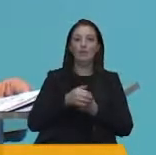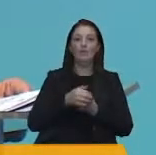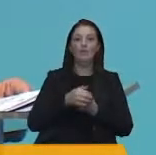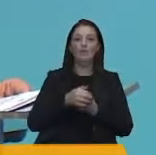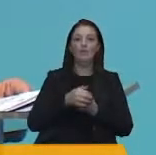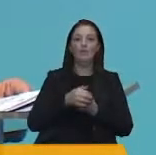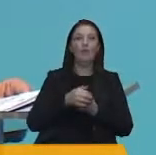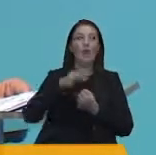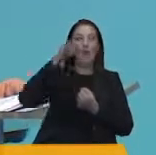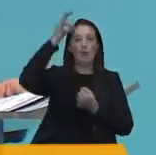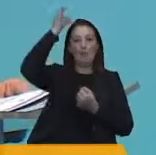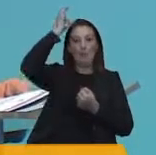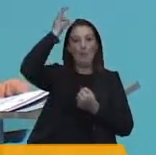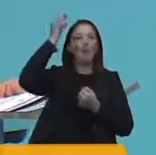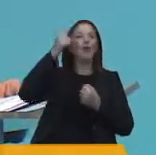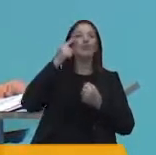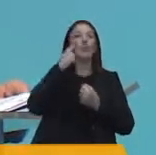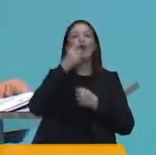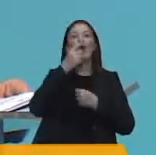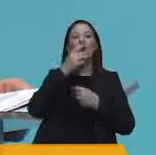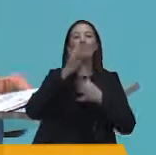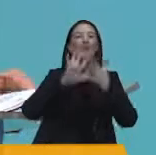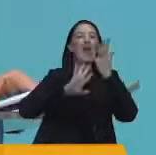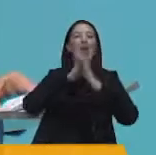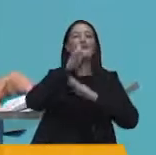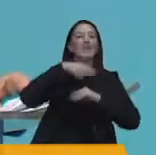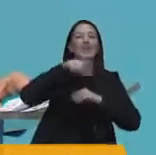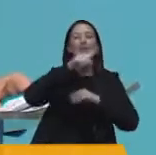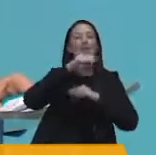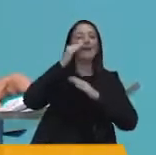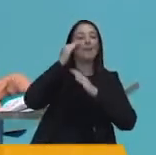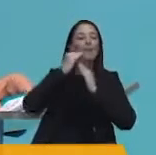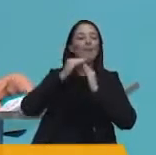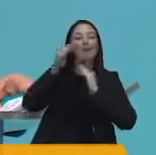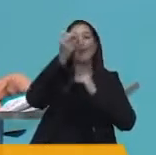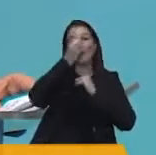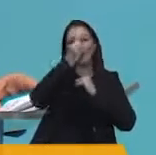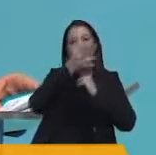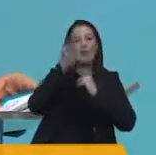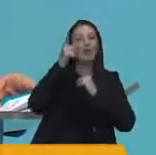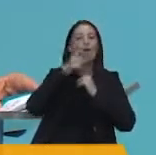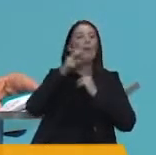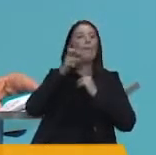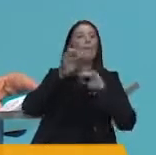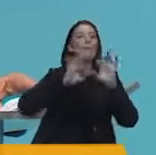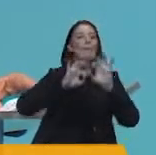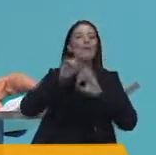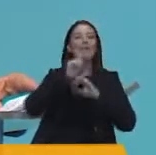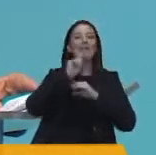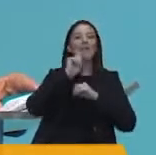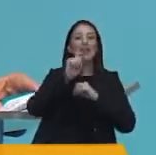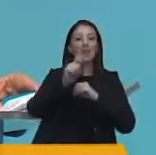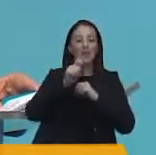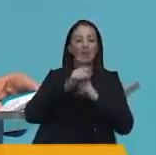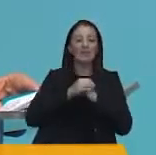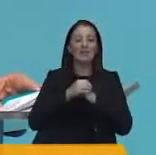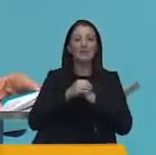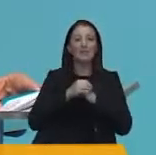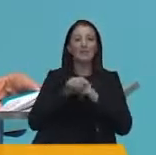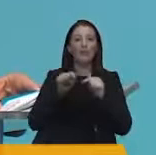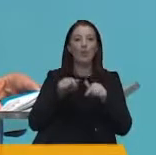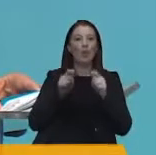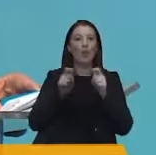Beykoz Çayırı Millet Bahçesi ile ilgili planlar, teklifimiz